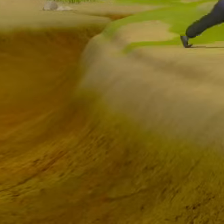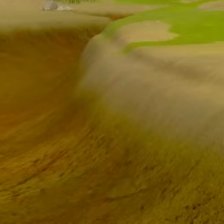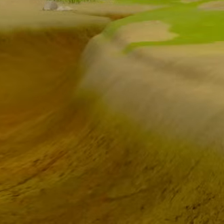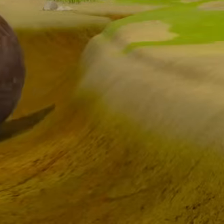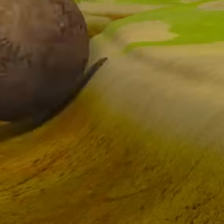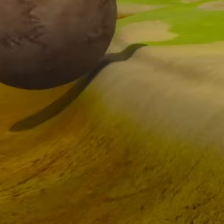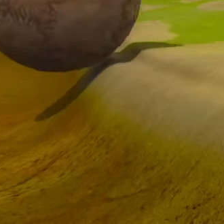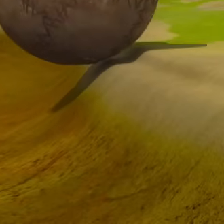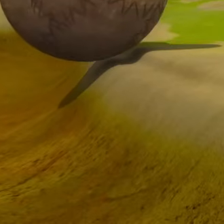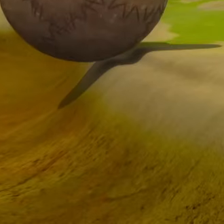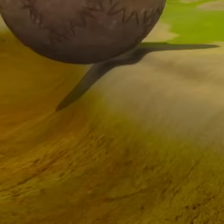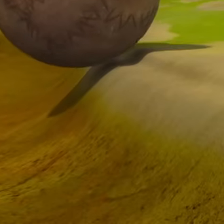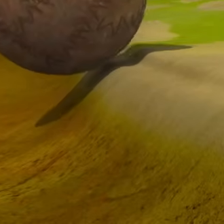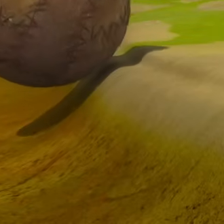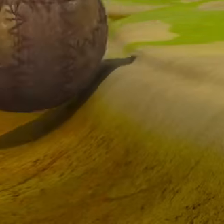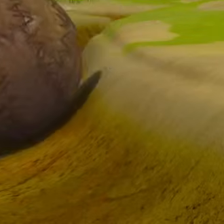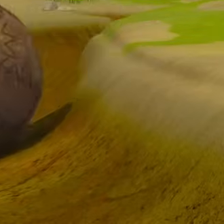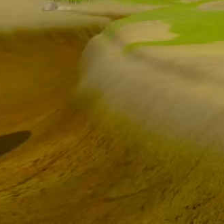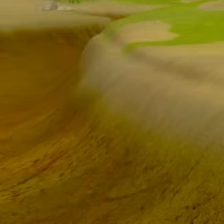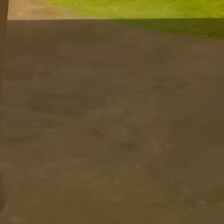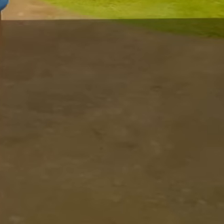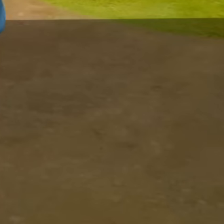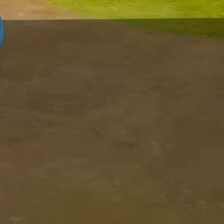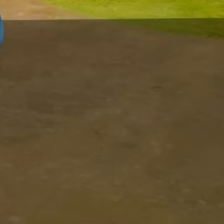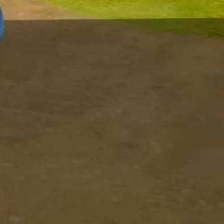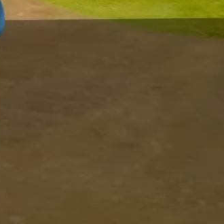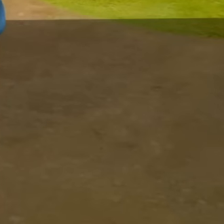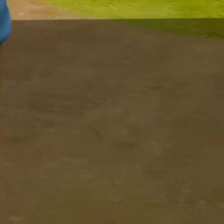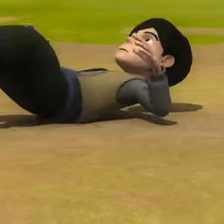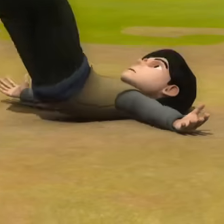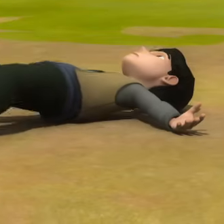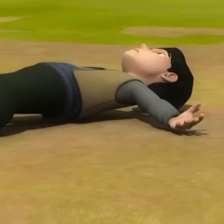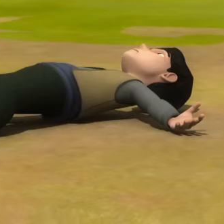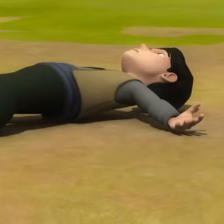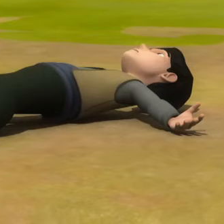arkalarından girdi çukura. Üstünden prenses fırlayınca Keloğlan havada yakaladı.